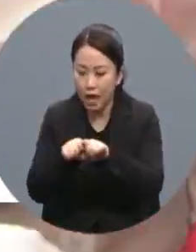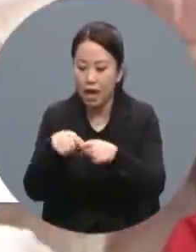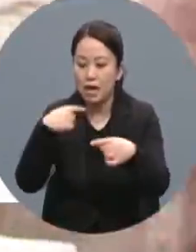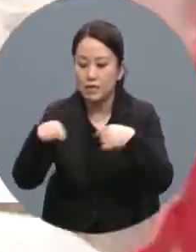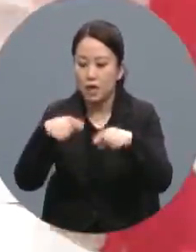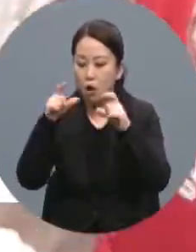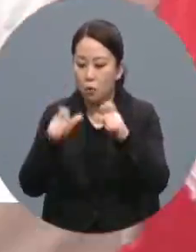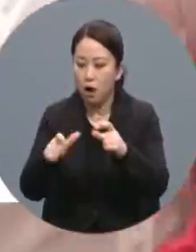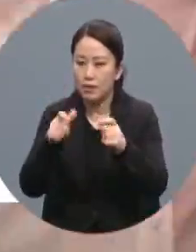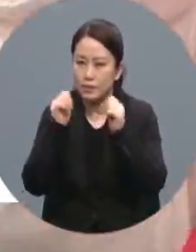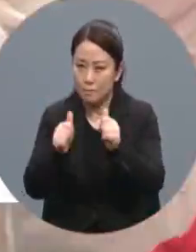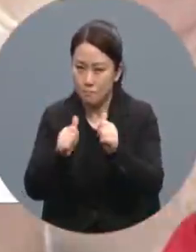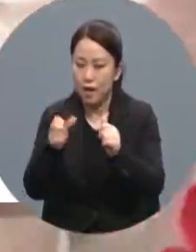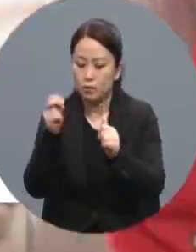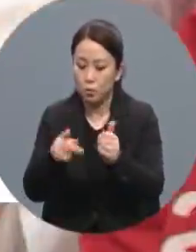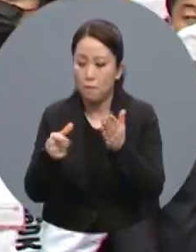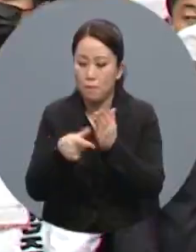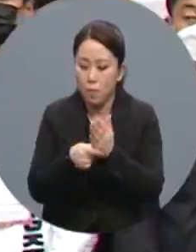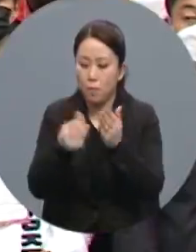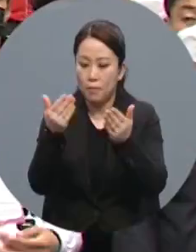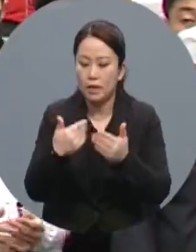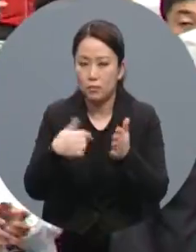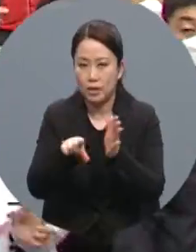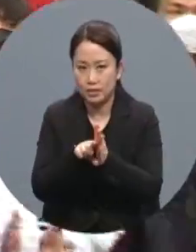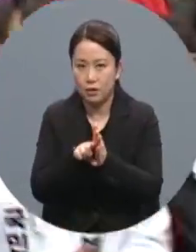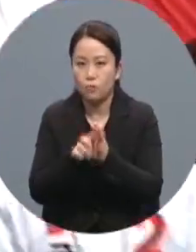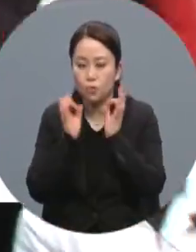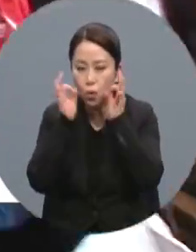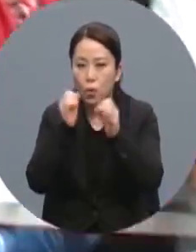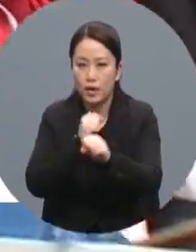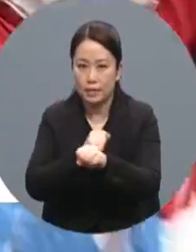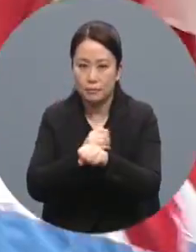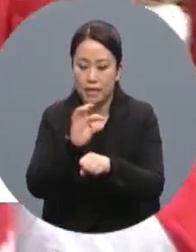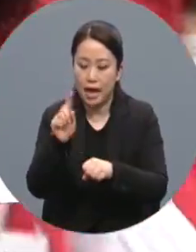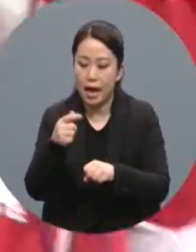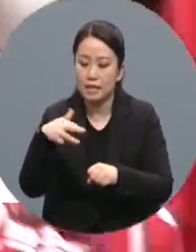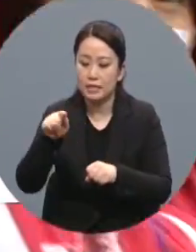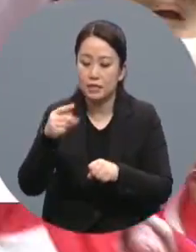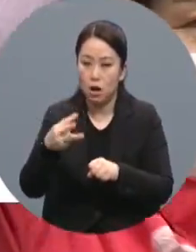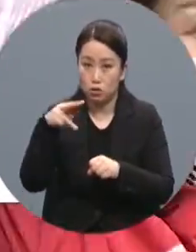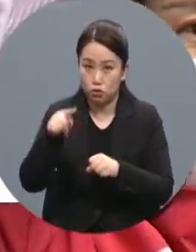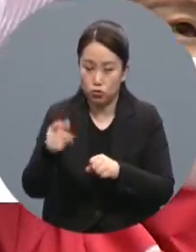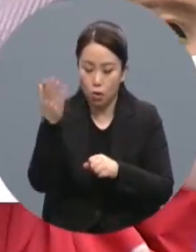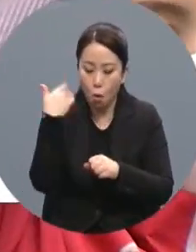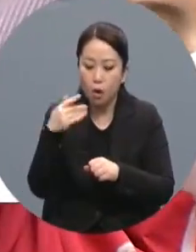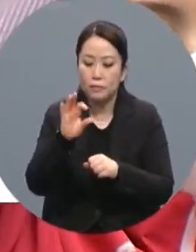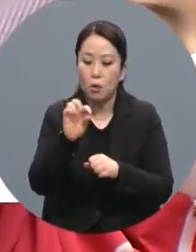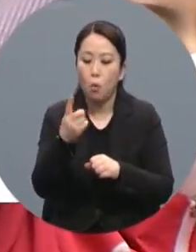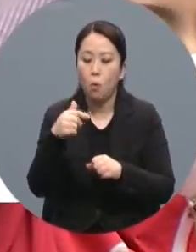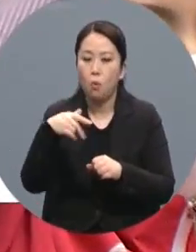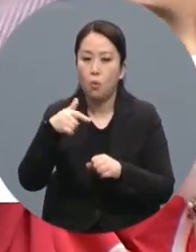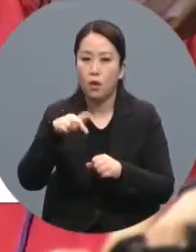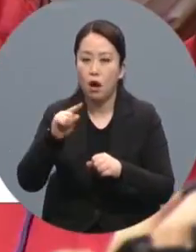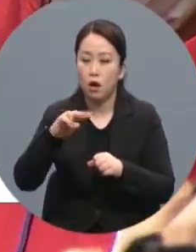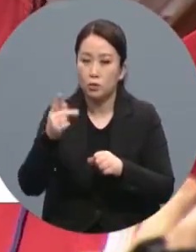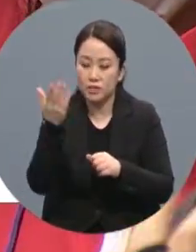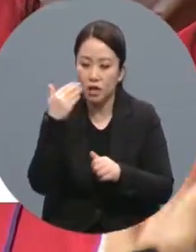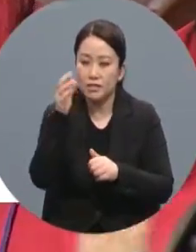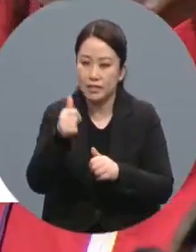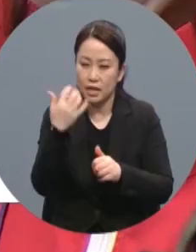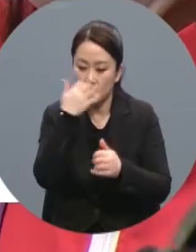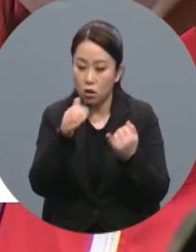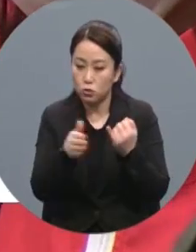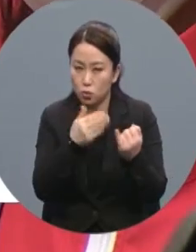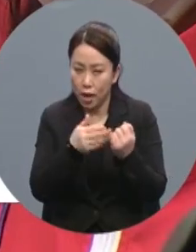심판론과 민심 잡기에 나섰습니다. 안철수 대표는 오구돈 전 부산시장의 성추행과 문재인